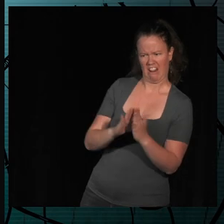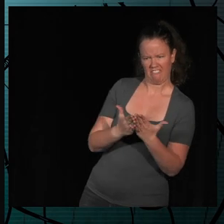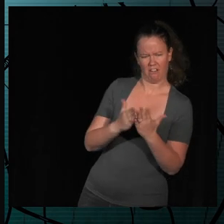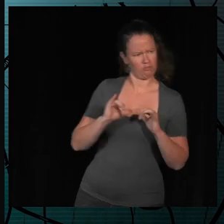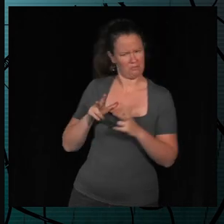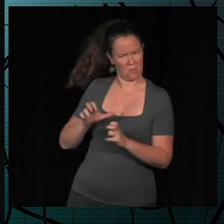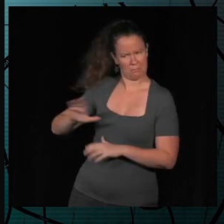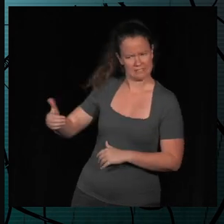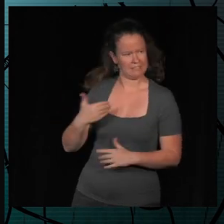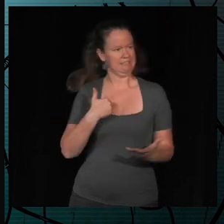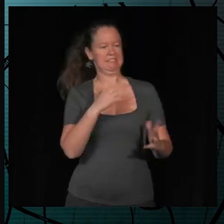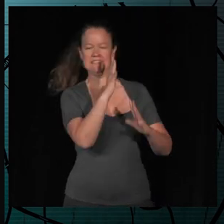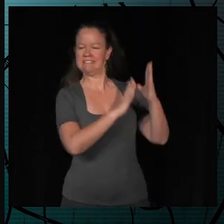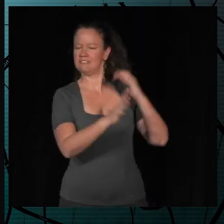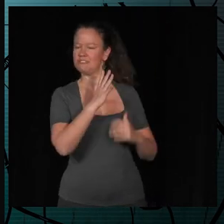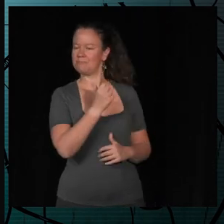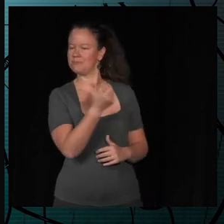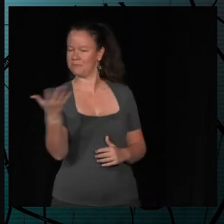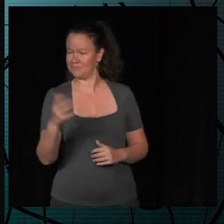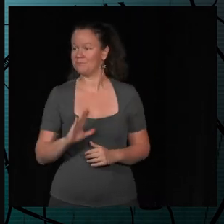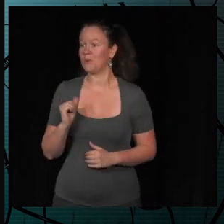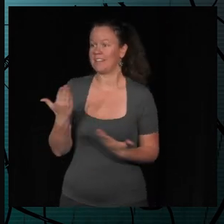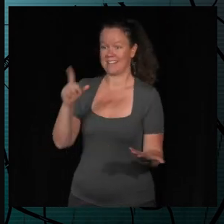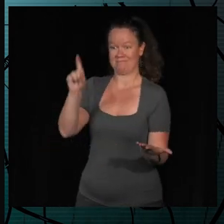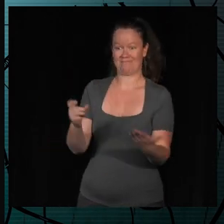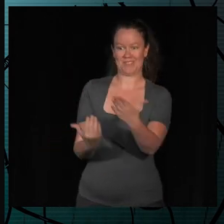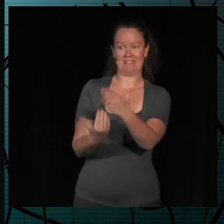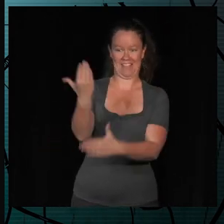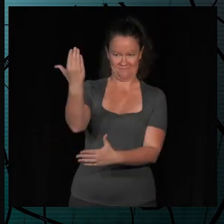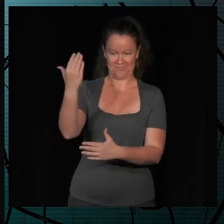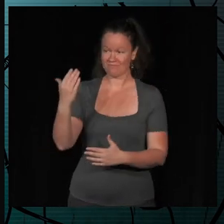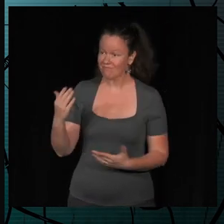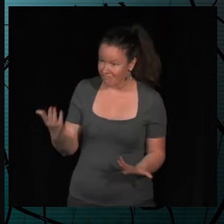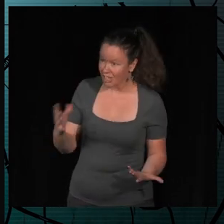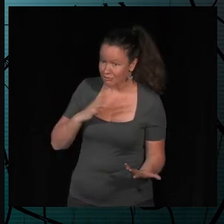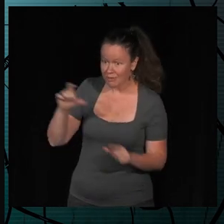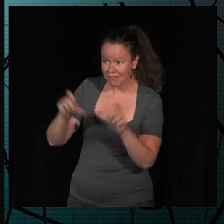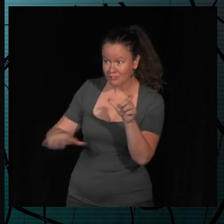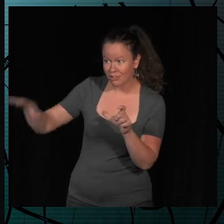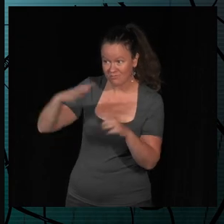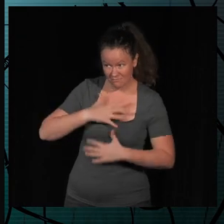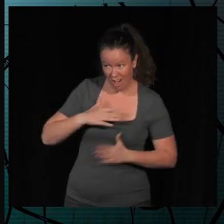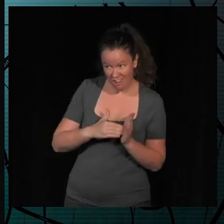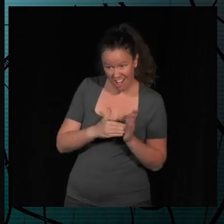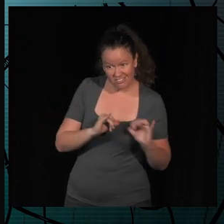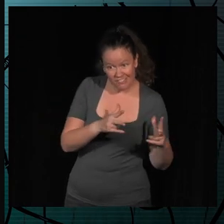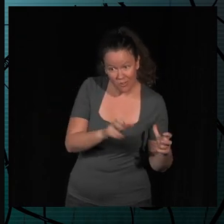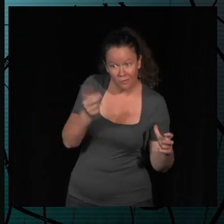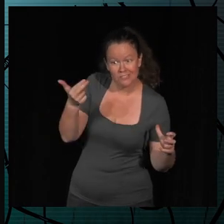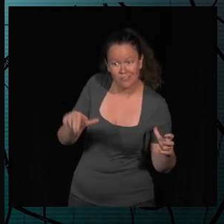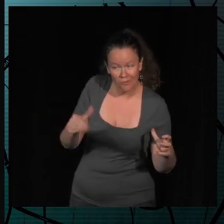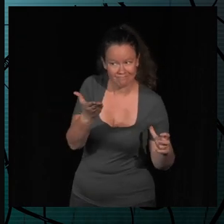posons la question ce matin qui a encore peur des des jeux vidéos pourquoi mais surtout est-ce une crainte bien